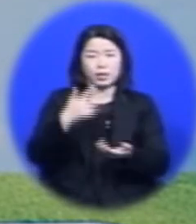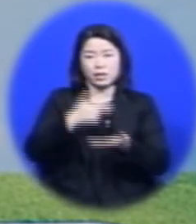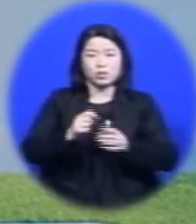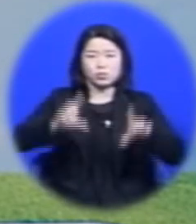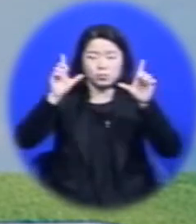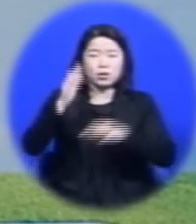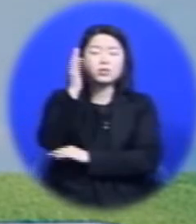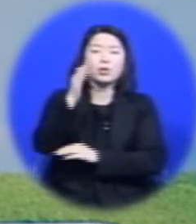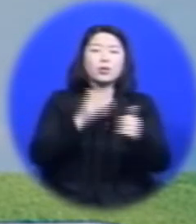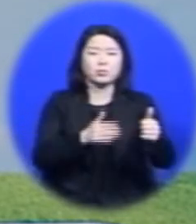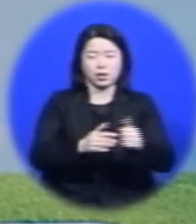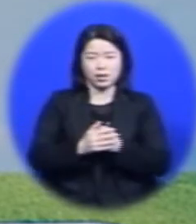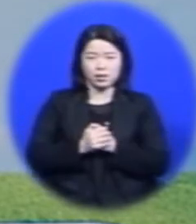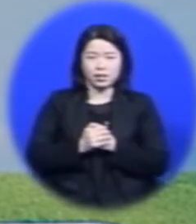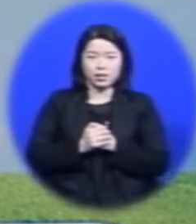설교 하려면